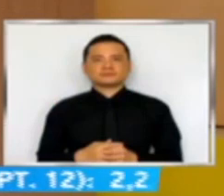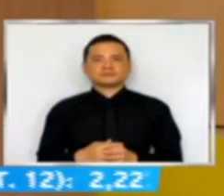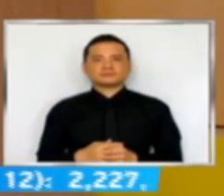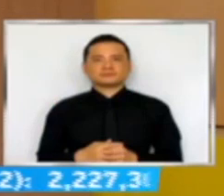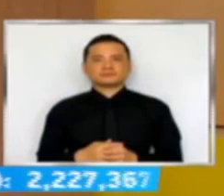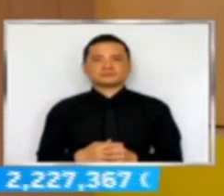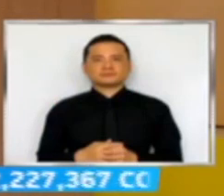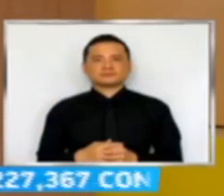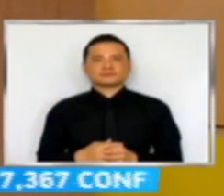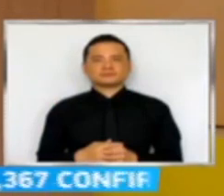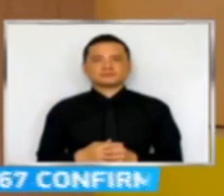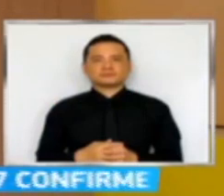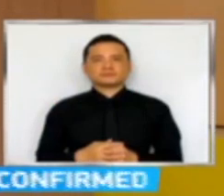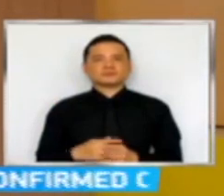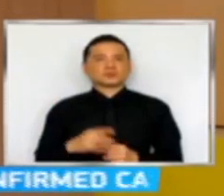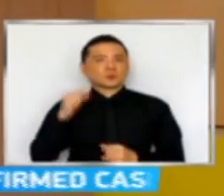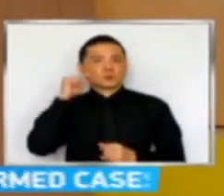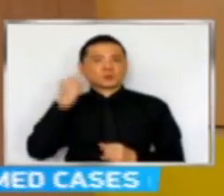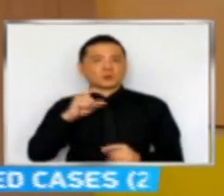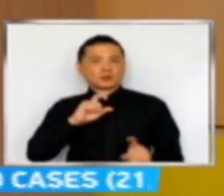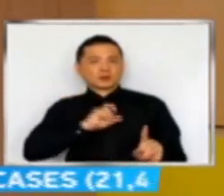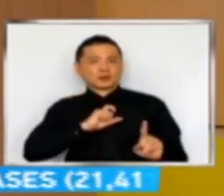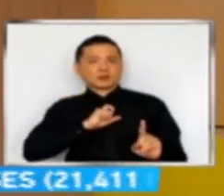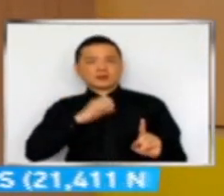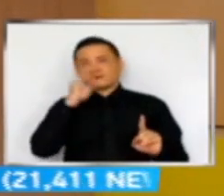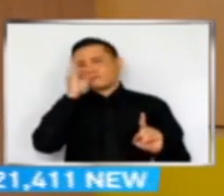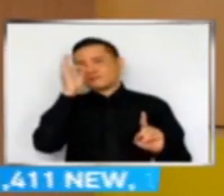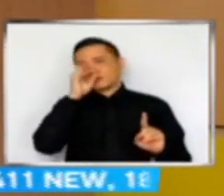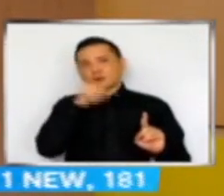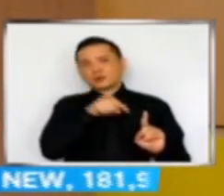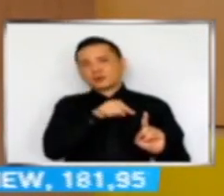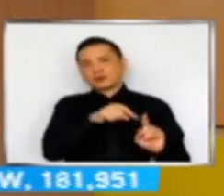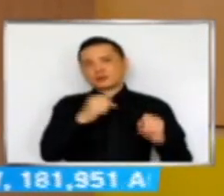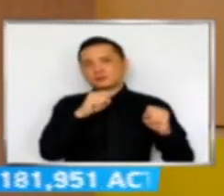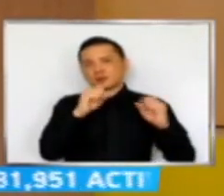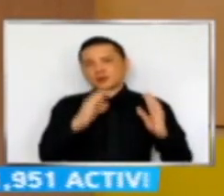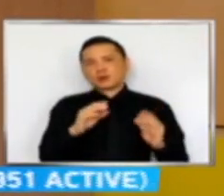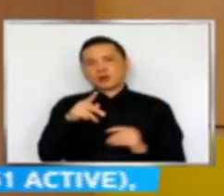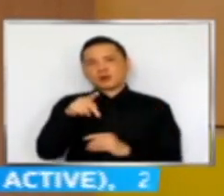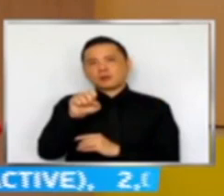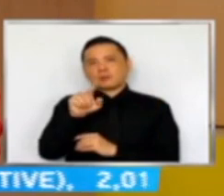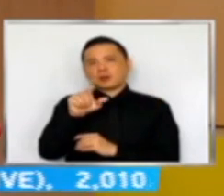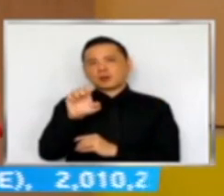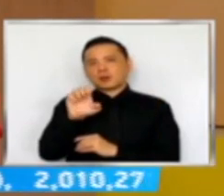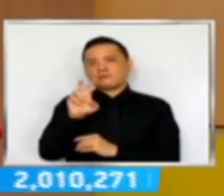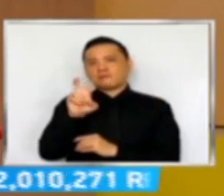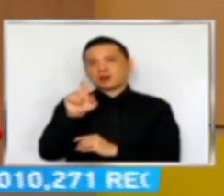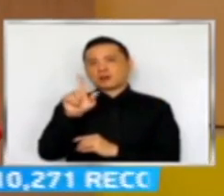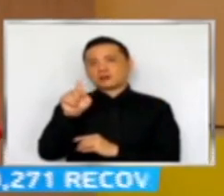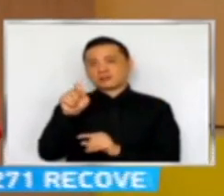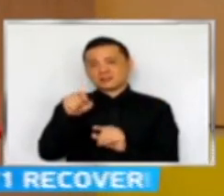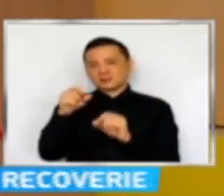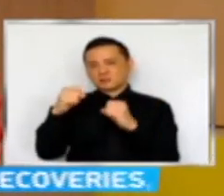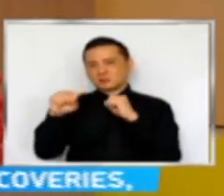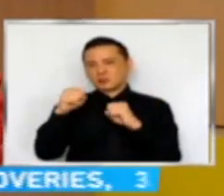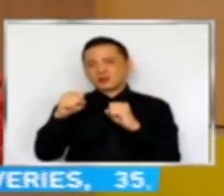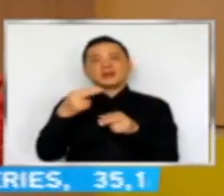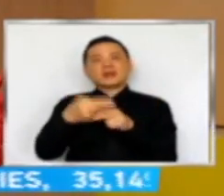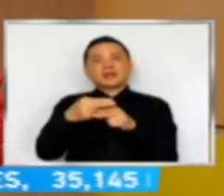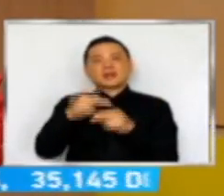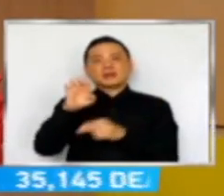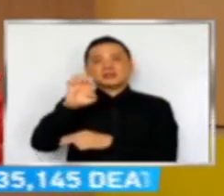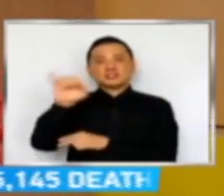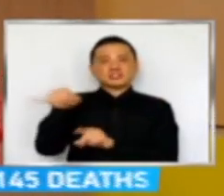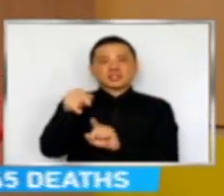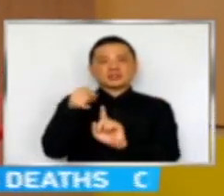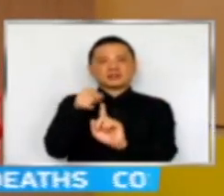Gold medalist ang Pinoy Olympian at pole vaulter na si Ej Obiena sa 17th International Golden Roof